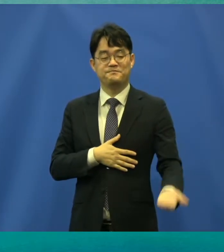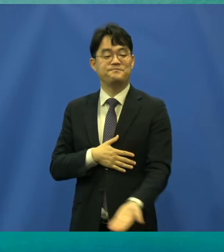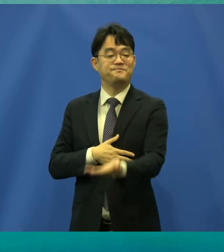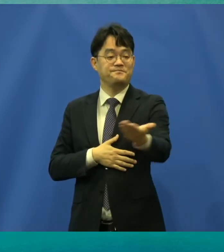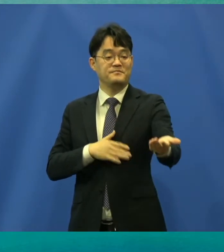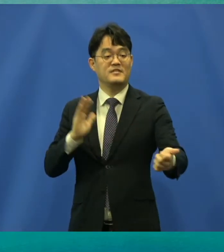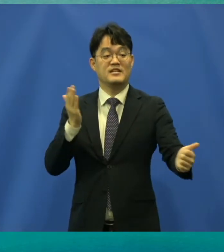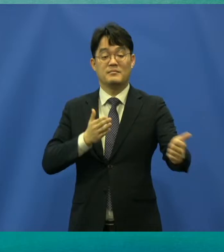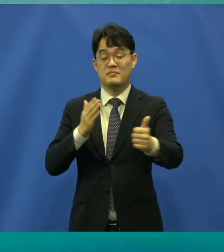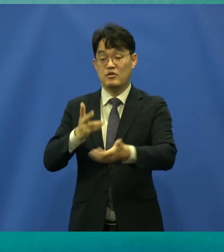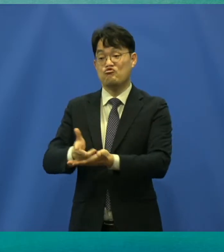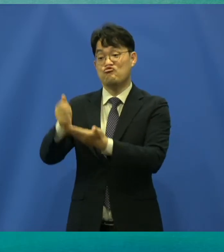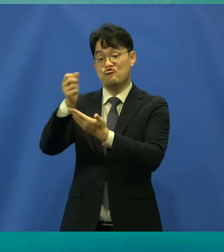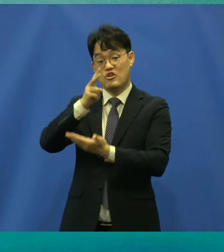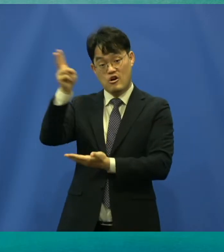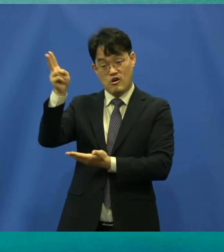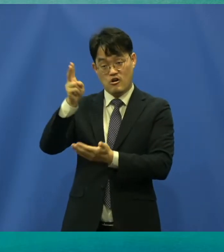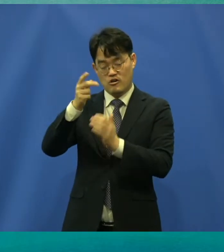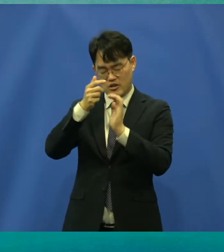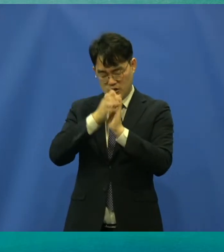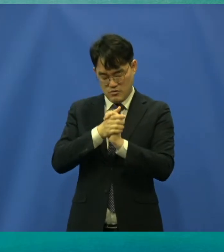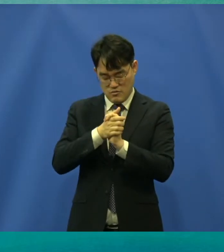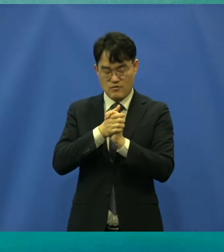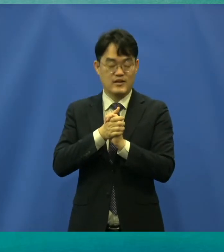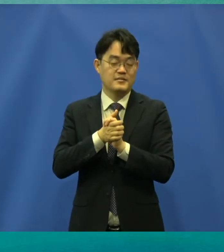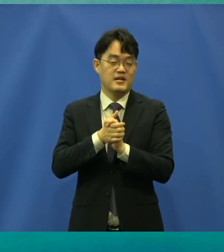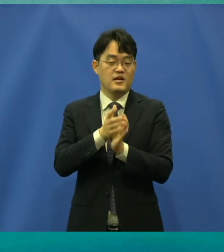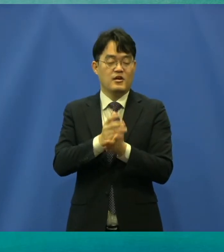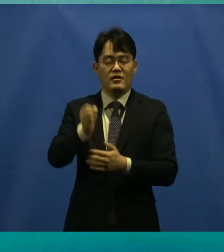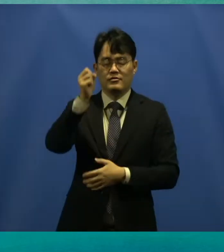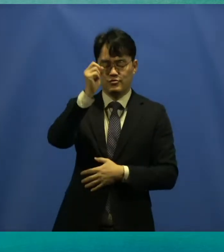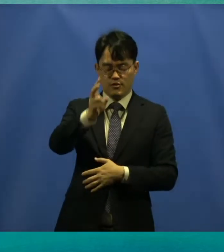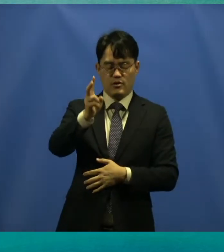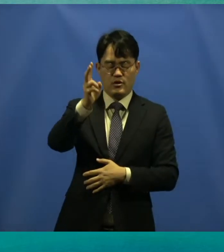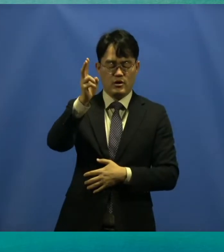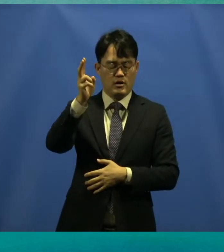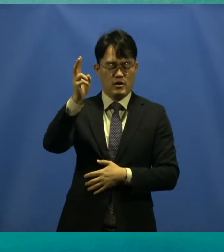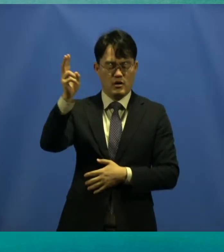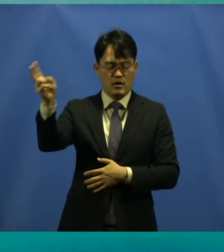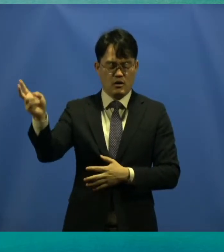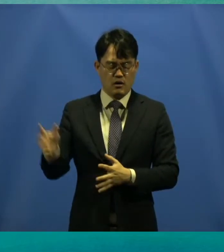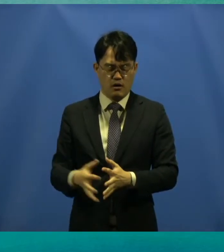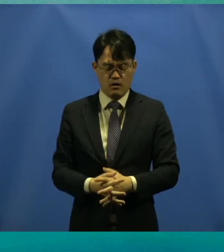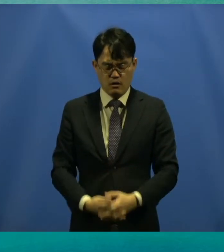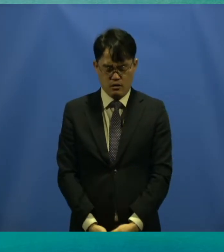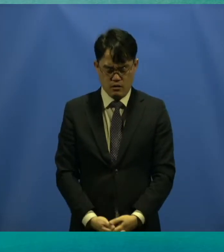바랍니다. 주여 한번 외치고 기도하겠습니다. 주여